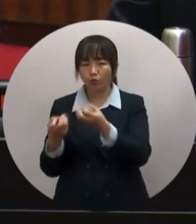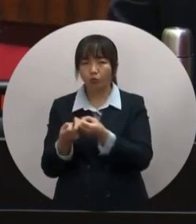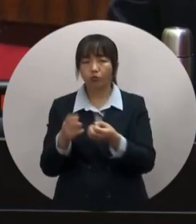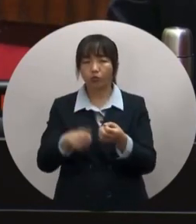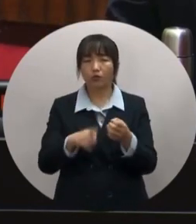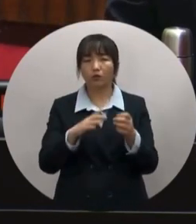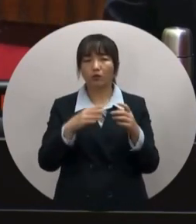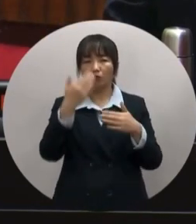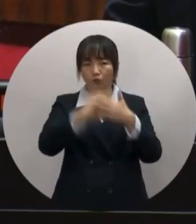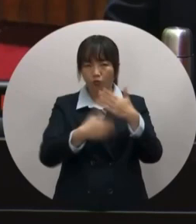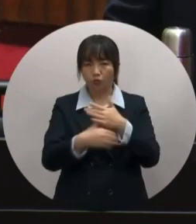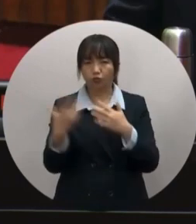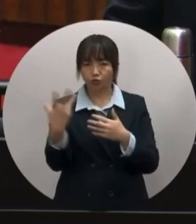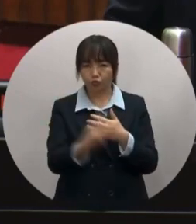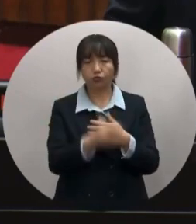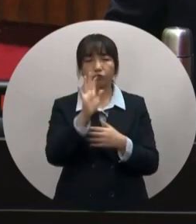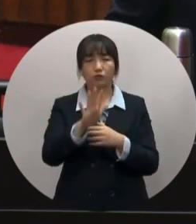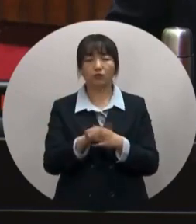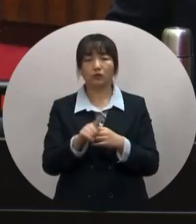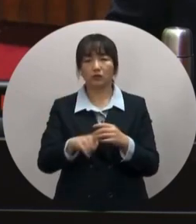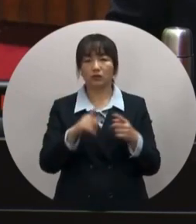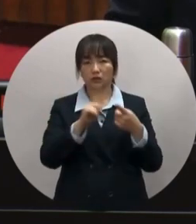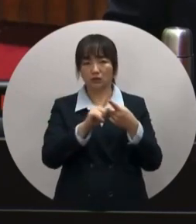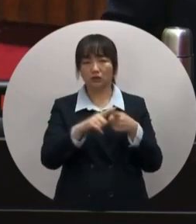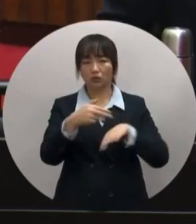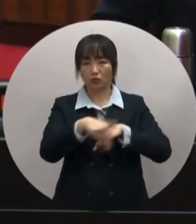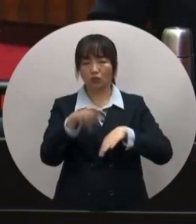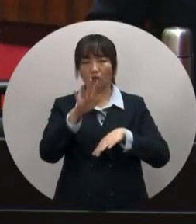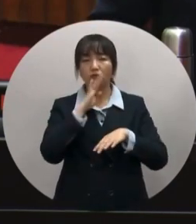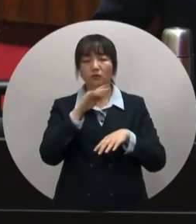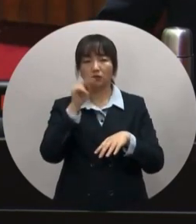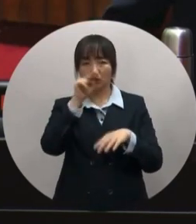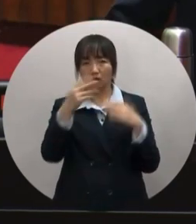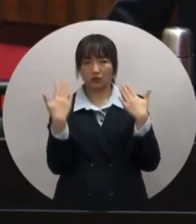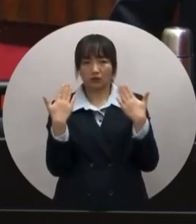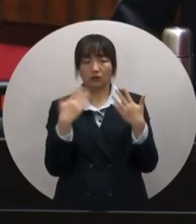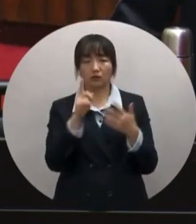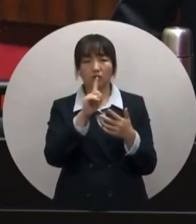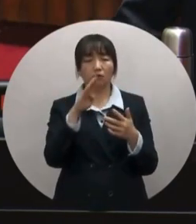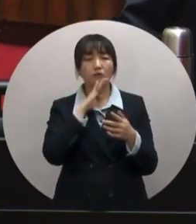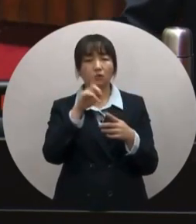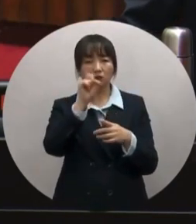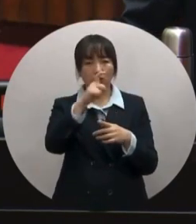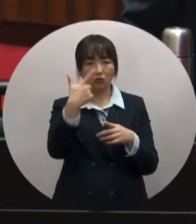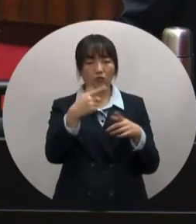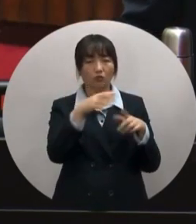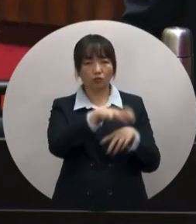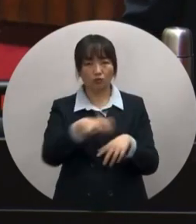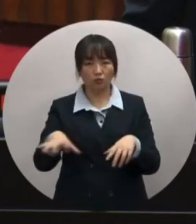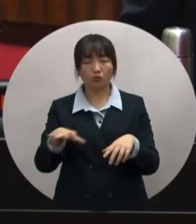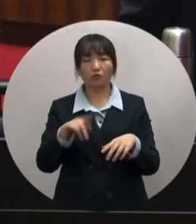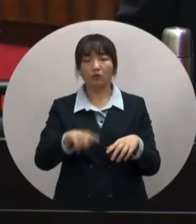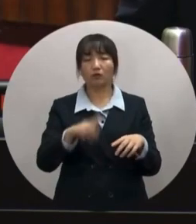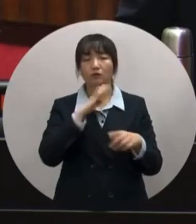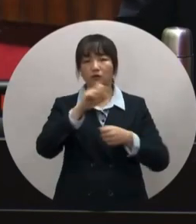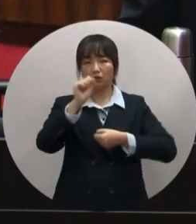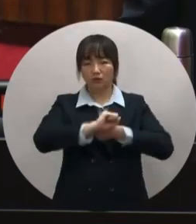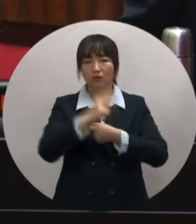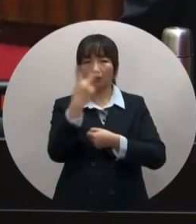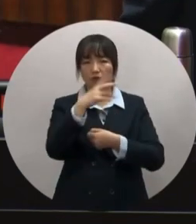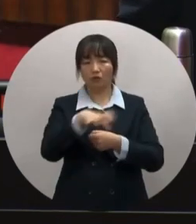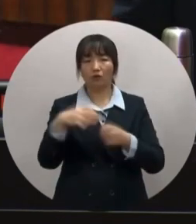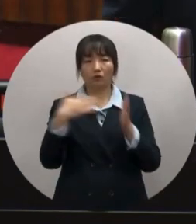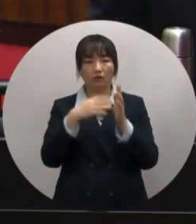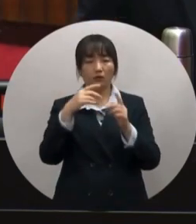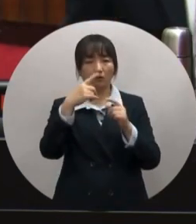這個事故降低很多這個是一個第二個能見度儀就十六座我們已經加了兩